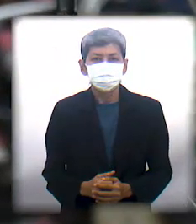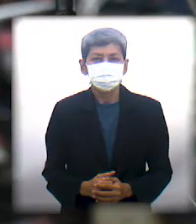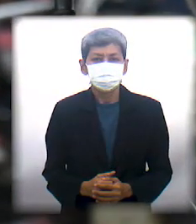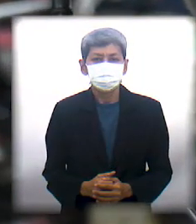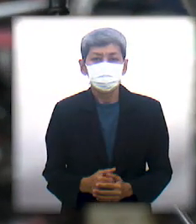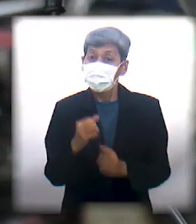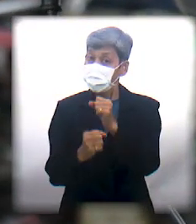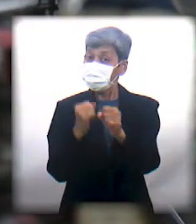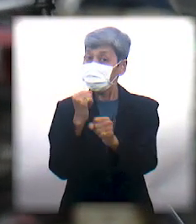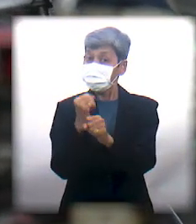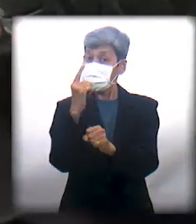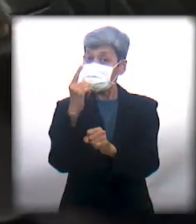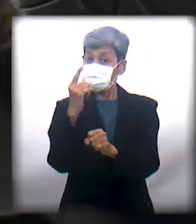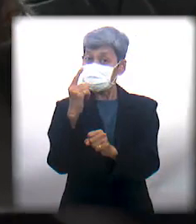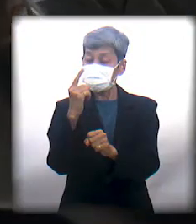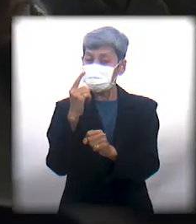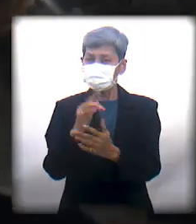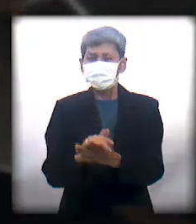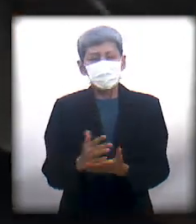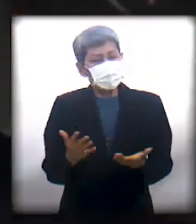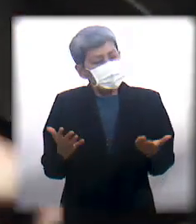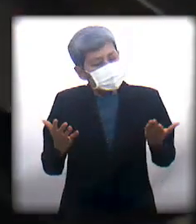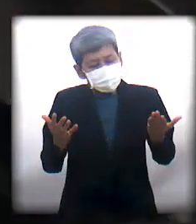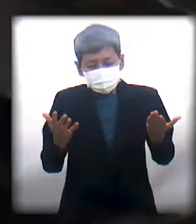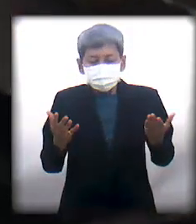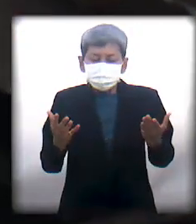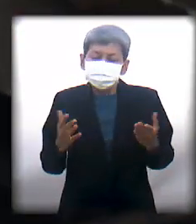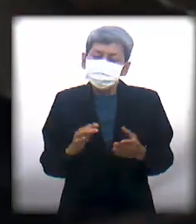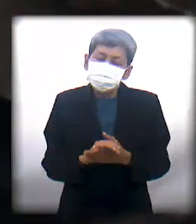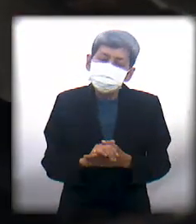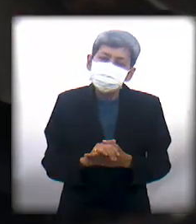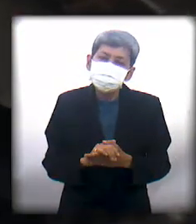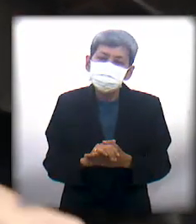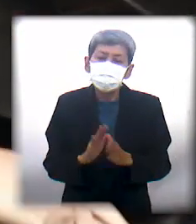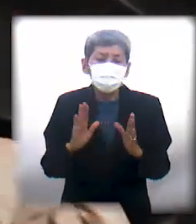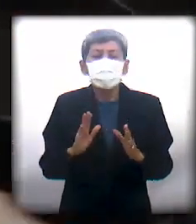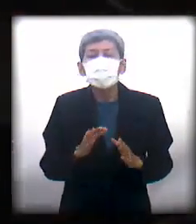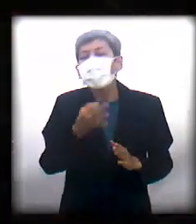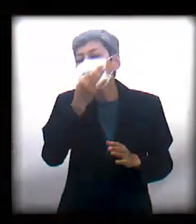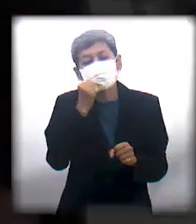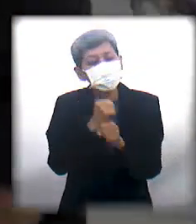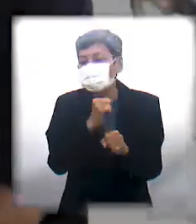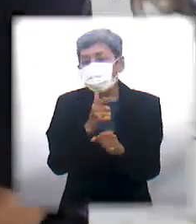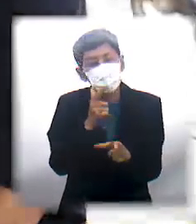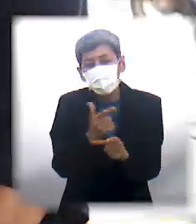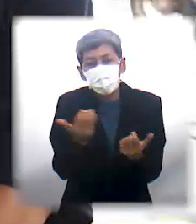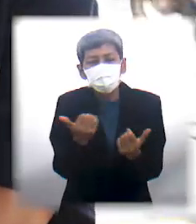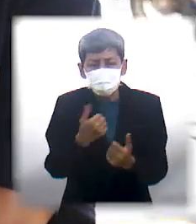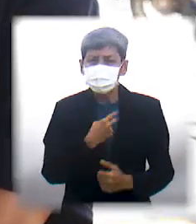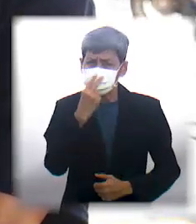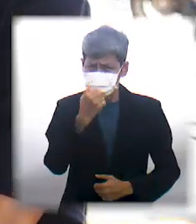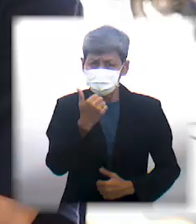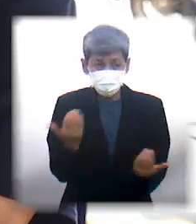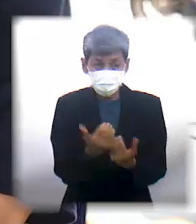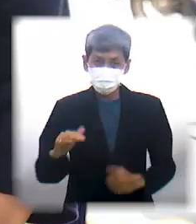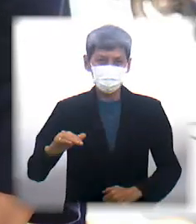พอได้ปีนึงก็มันก็เหมือนหมดหวังอ่ะก็เริ่มหาทางทำมาหากินเลี้ยงลูกอะไรเงี้ยตอนนี้ก็ดีขึ้นเพราะว่าลู